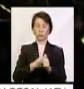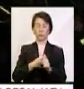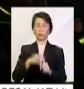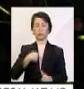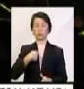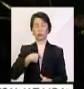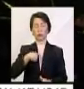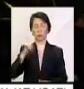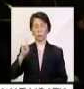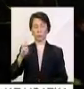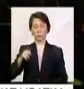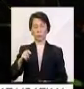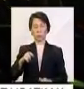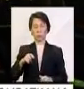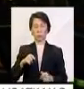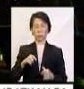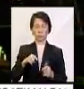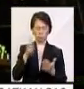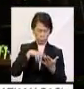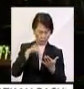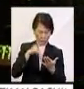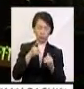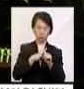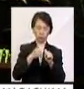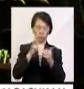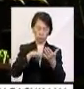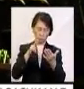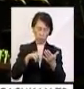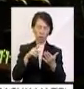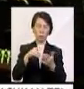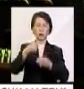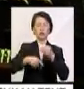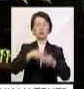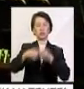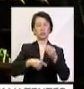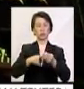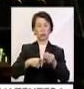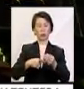kena study apa pasal apa ni?